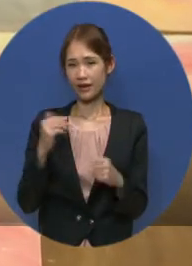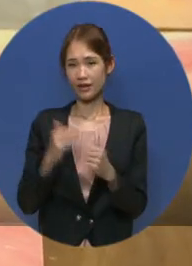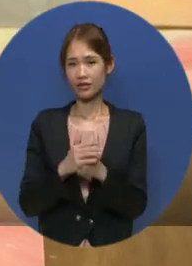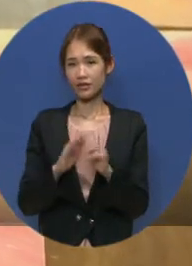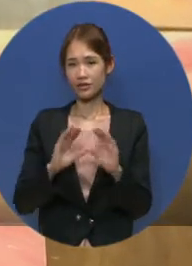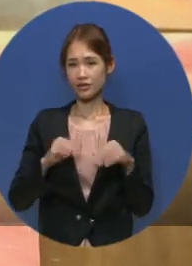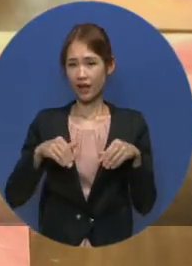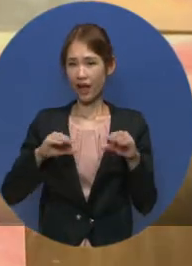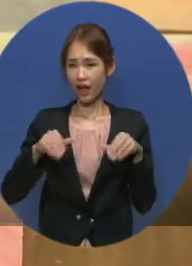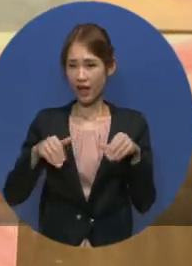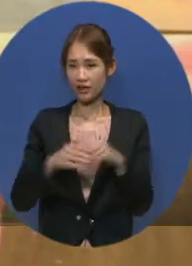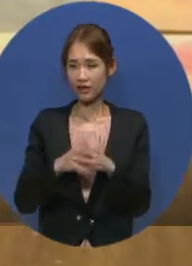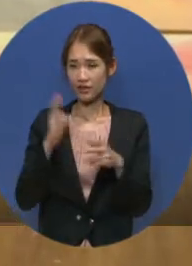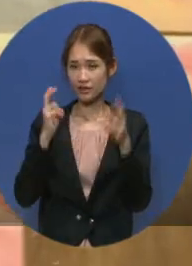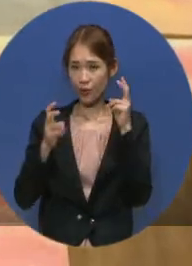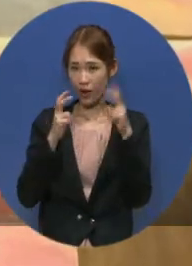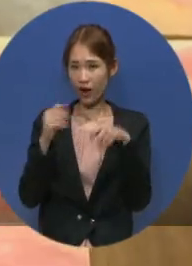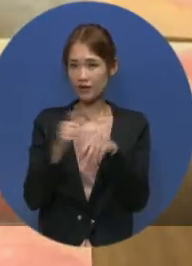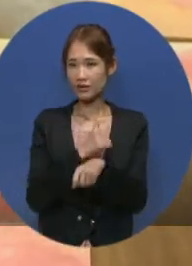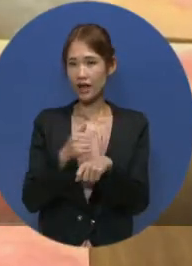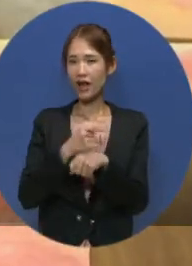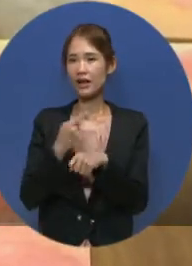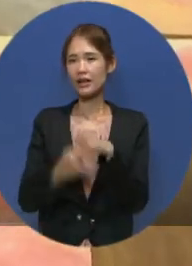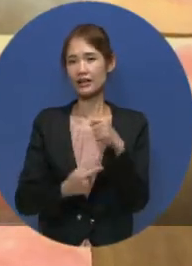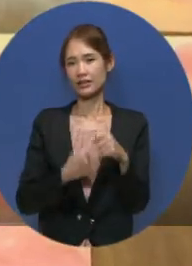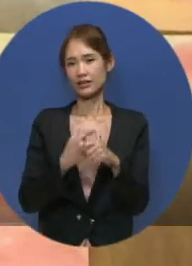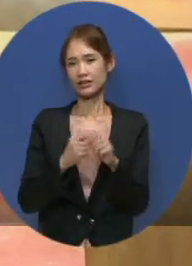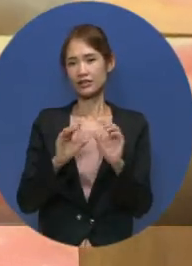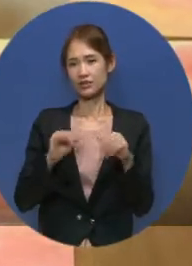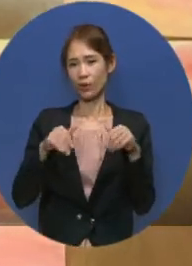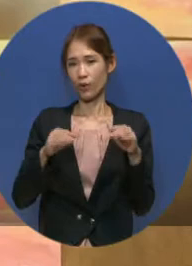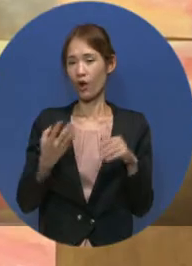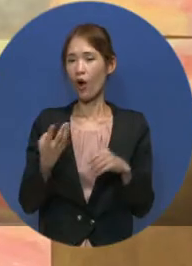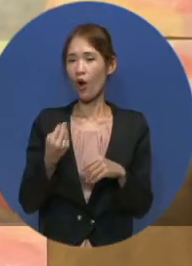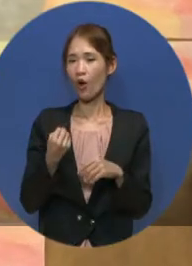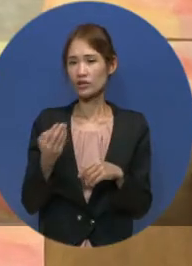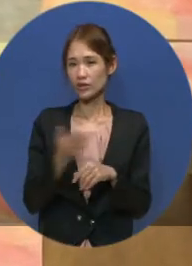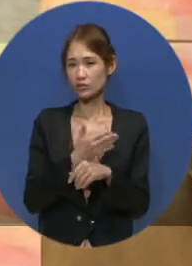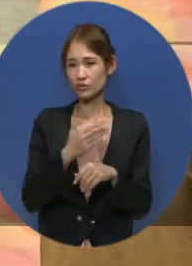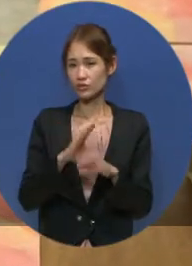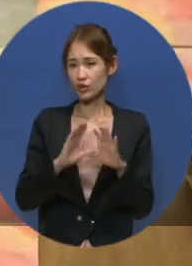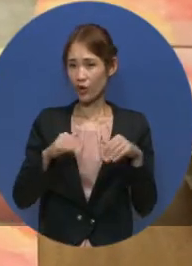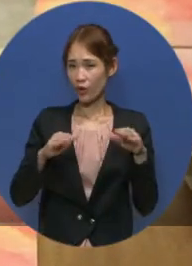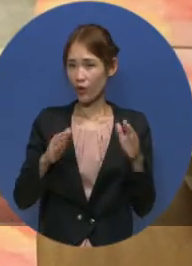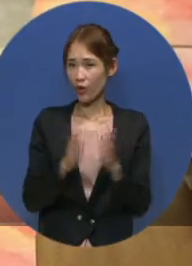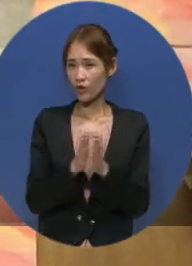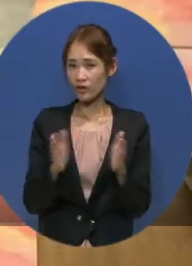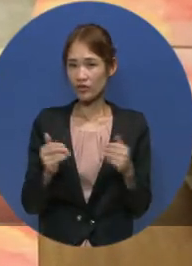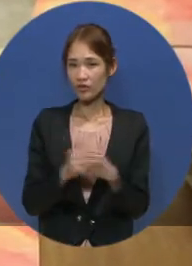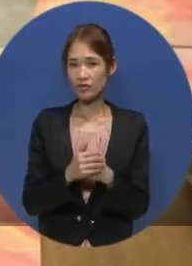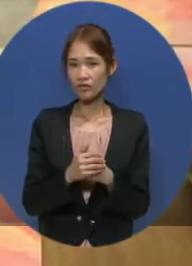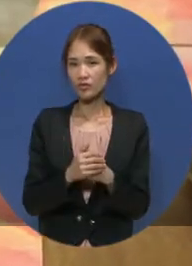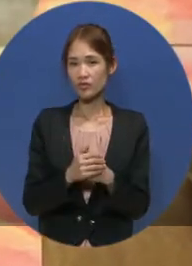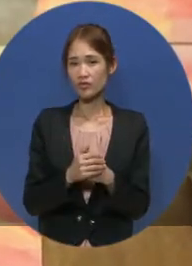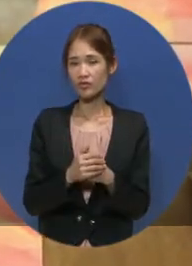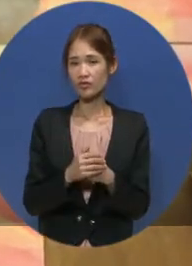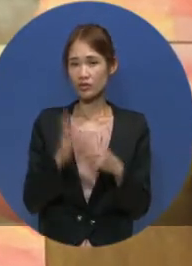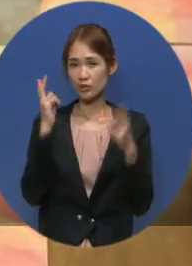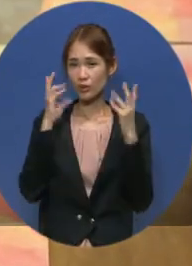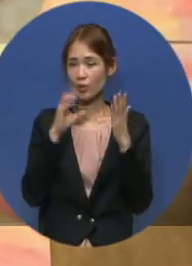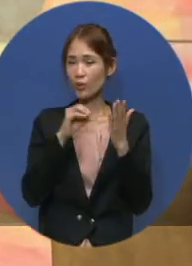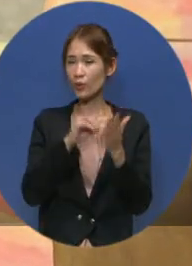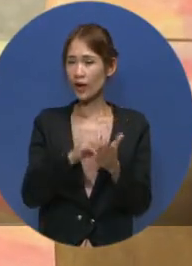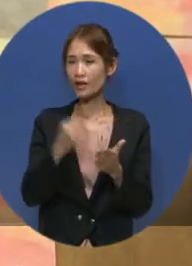접은 지요? 네. 아, 여기 회사 다닌 지 1년. 그럼 종이 접는 건 언제부터 했어요? 종이 접는 거